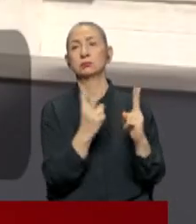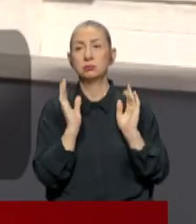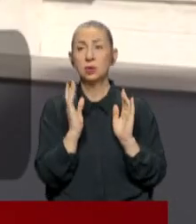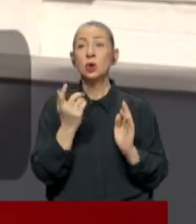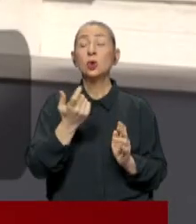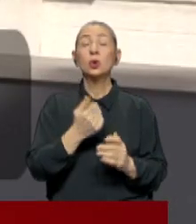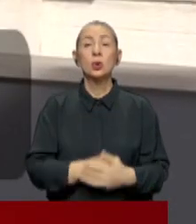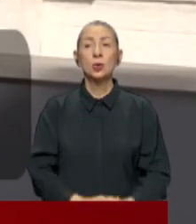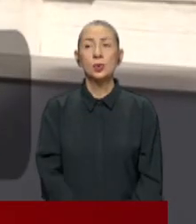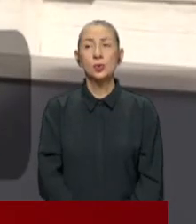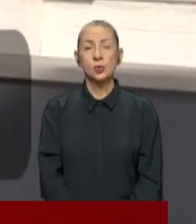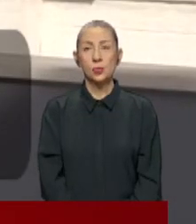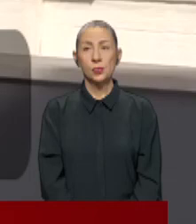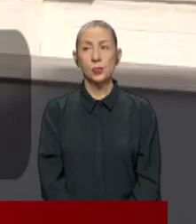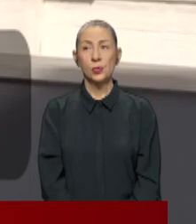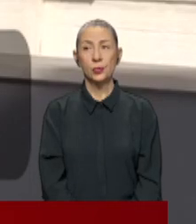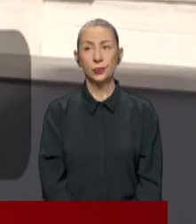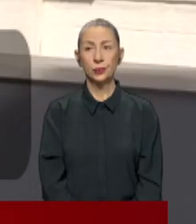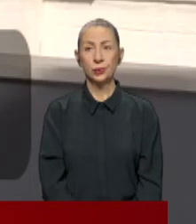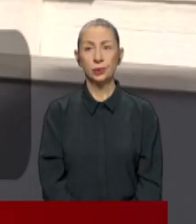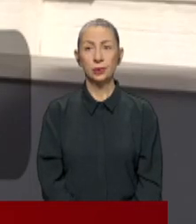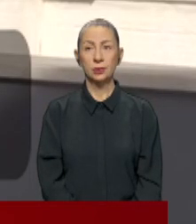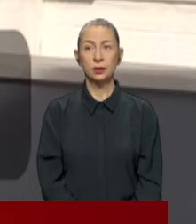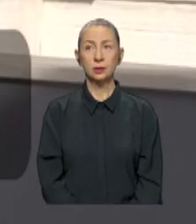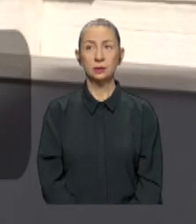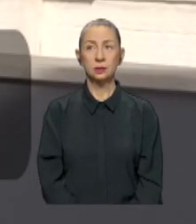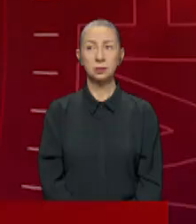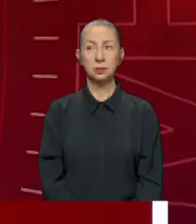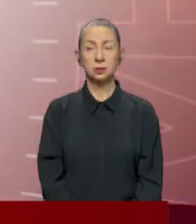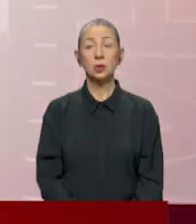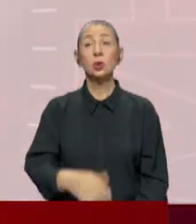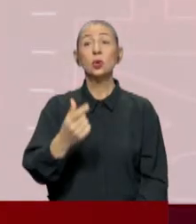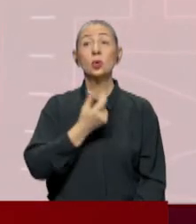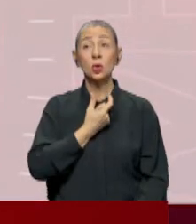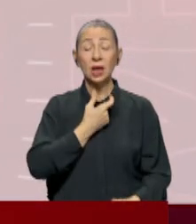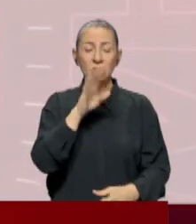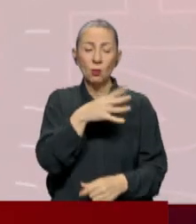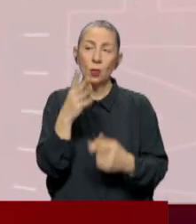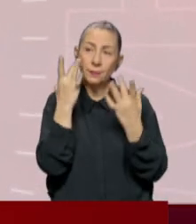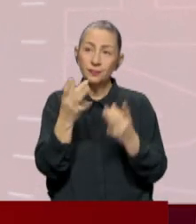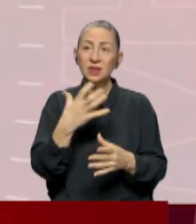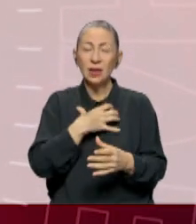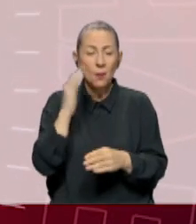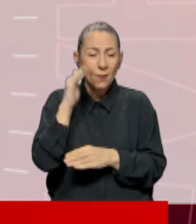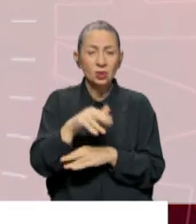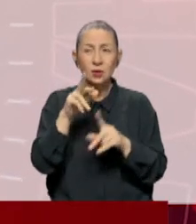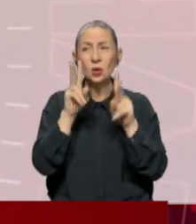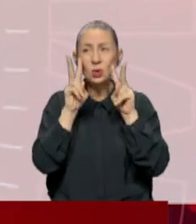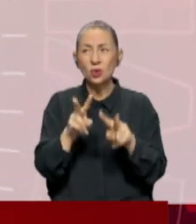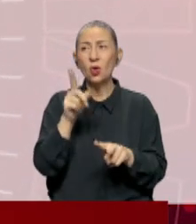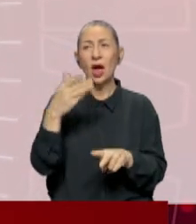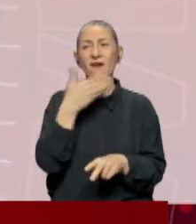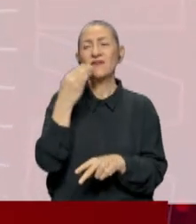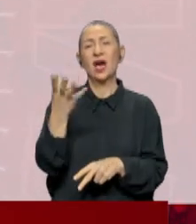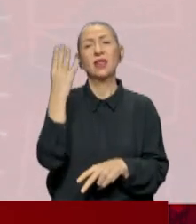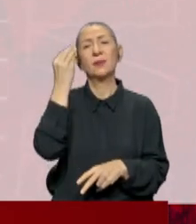Hukuk farklı bir şey ama bunun yanında guguk o da farklı bir şey. Hukuken tablo ortada, kendini mağdur gibi konumlandırması ona